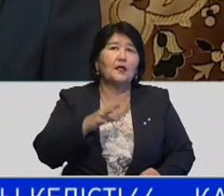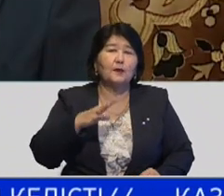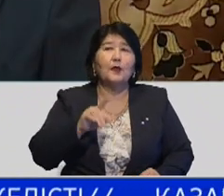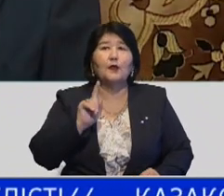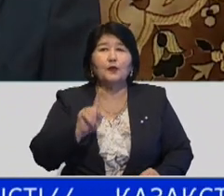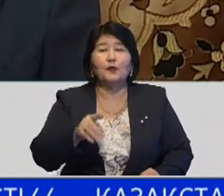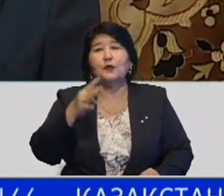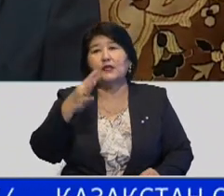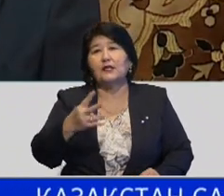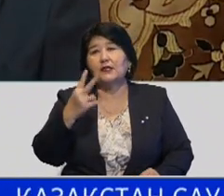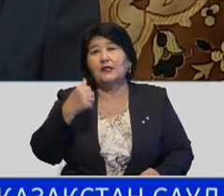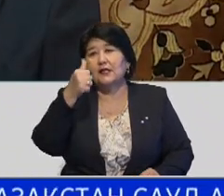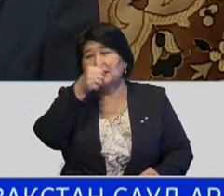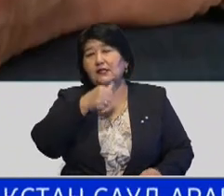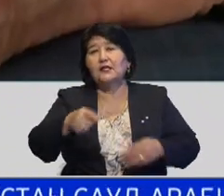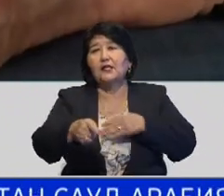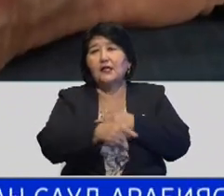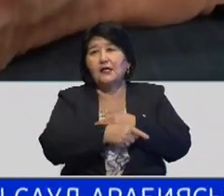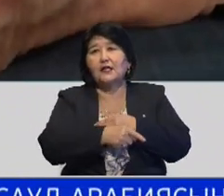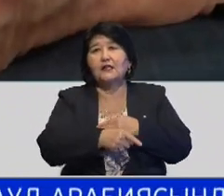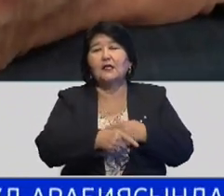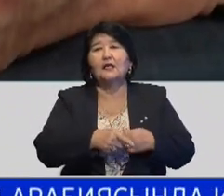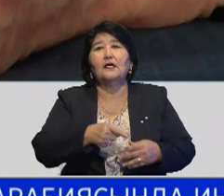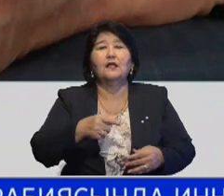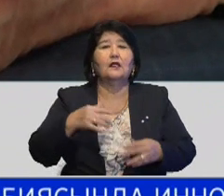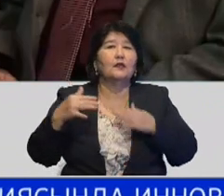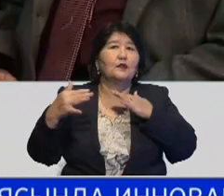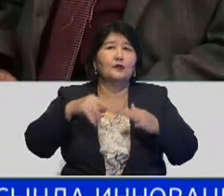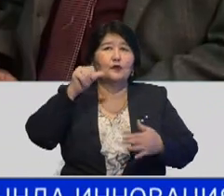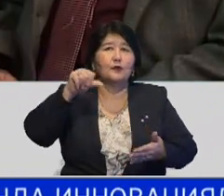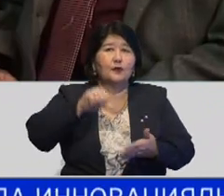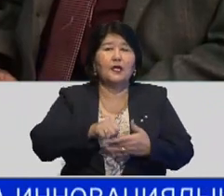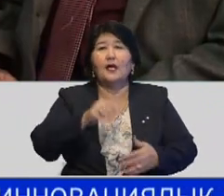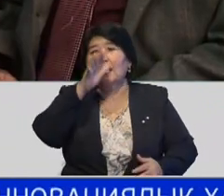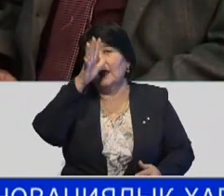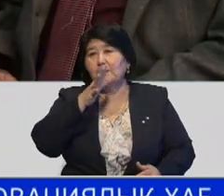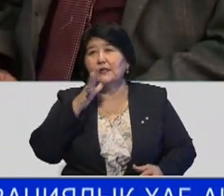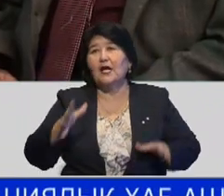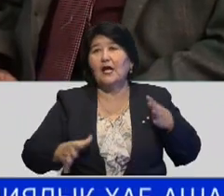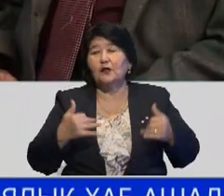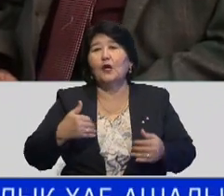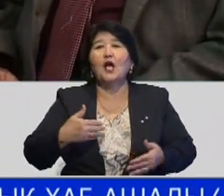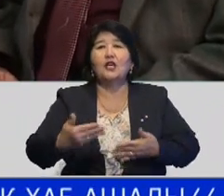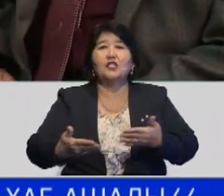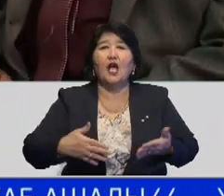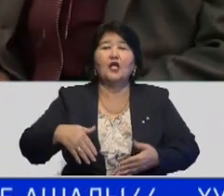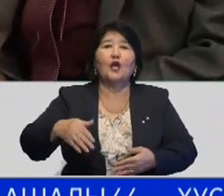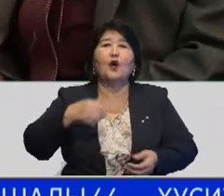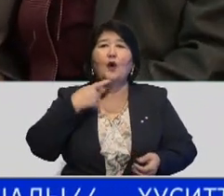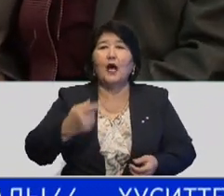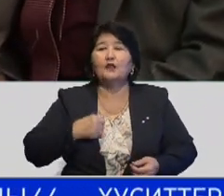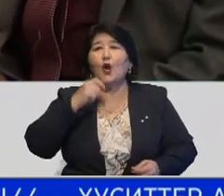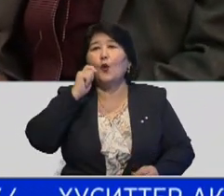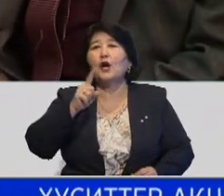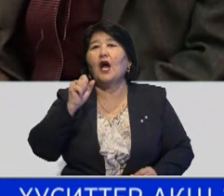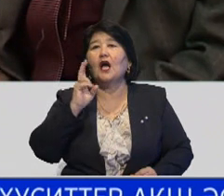Söydüm, 42 yıldan ayağına tamam soğus maydanına yöneltti koy. 5 ay dayındıktan son jayau asker katarında